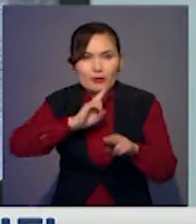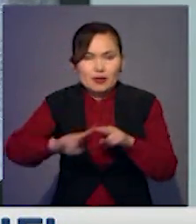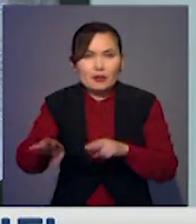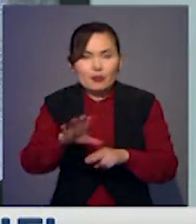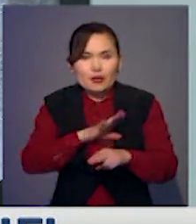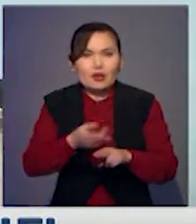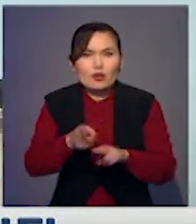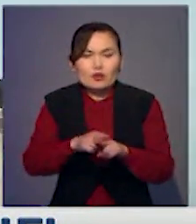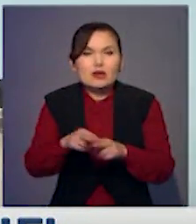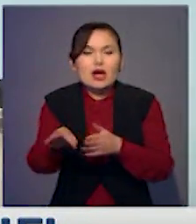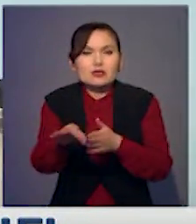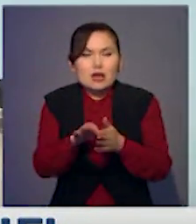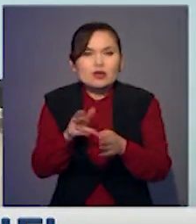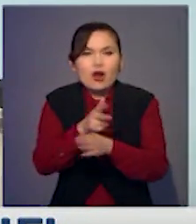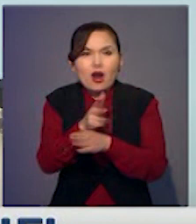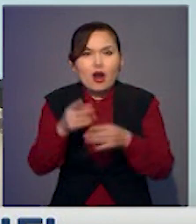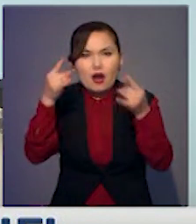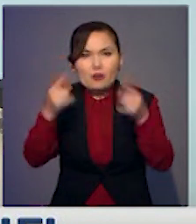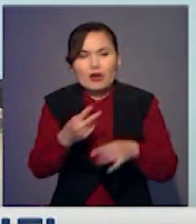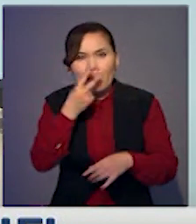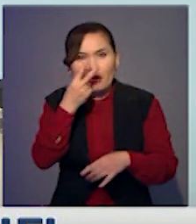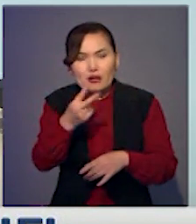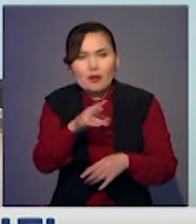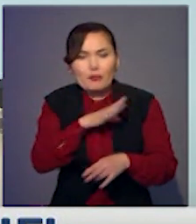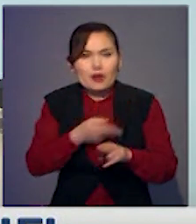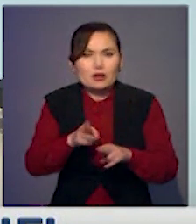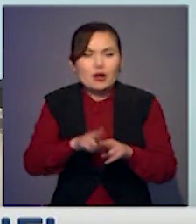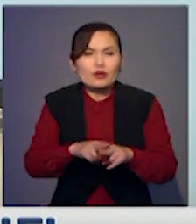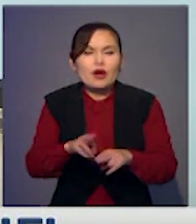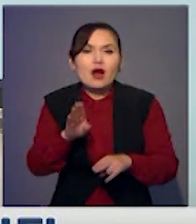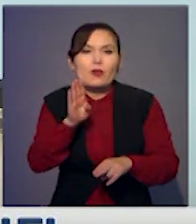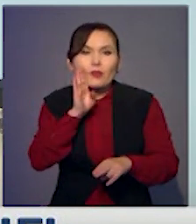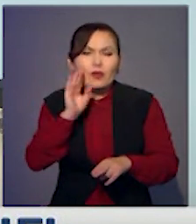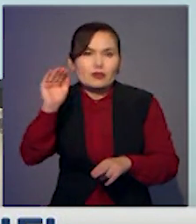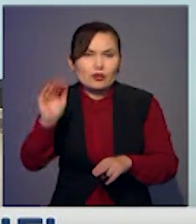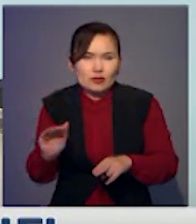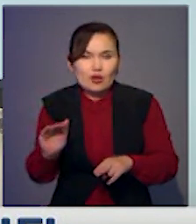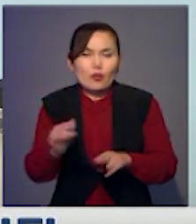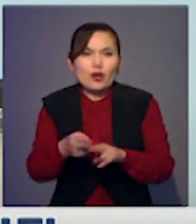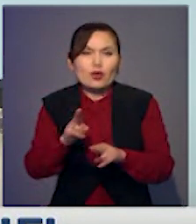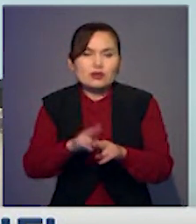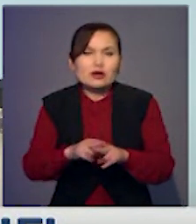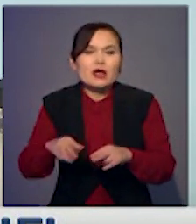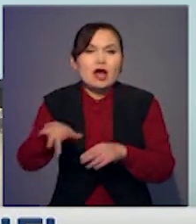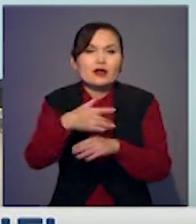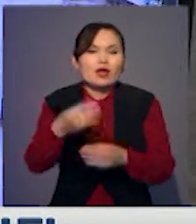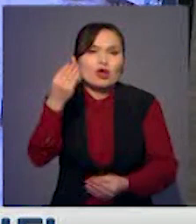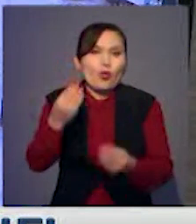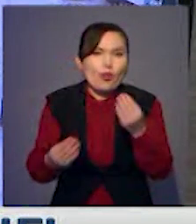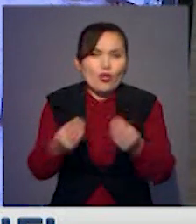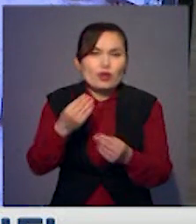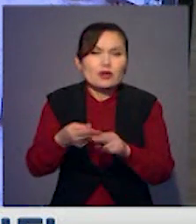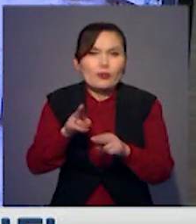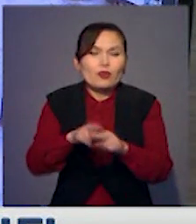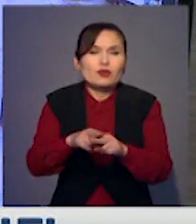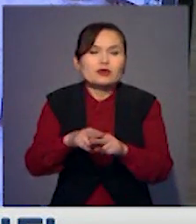біз камераға қарасақ, бейне бақылауларда қыз есіктің алдында бір жарты сағаттай ойнап жүріп, көшеге қарай шығып кетті. Сол